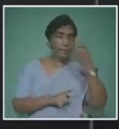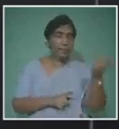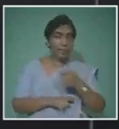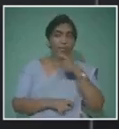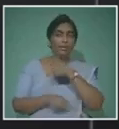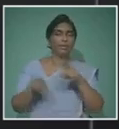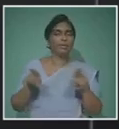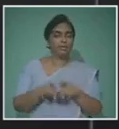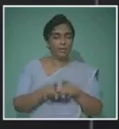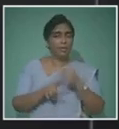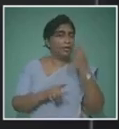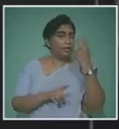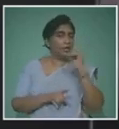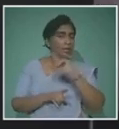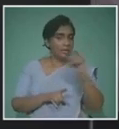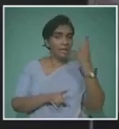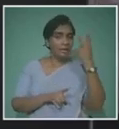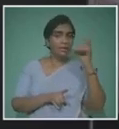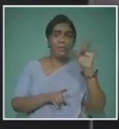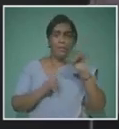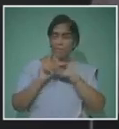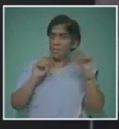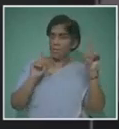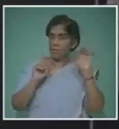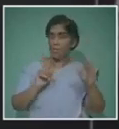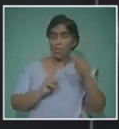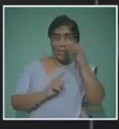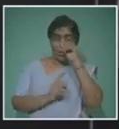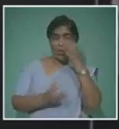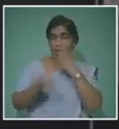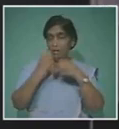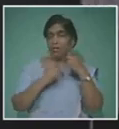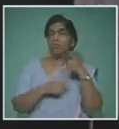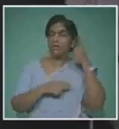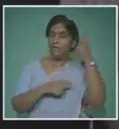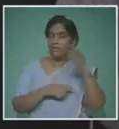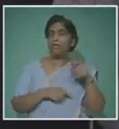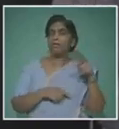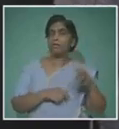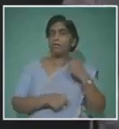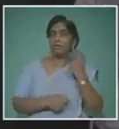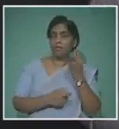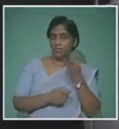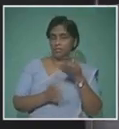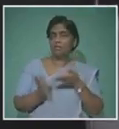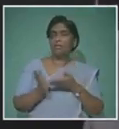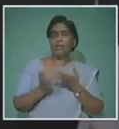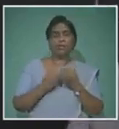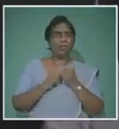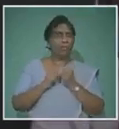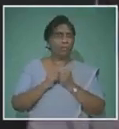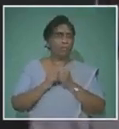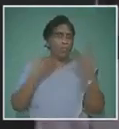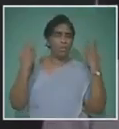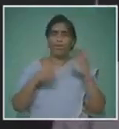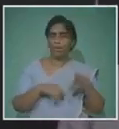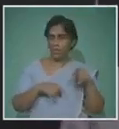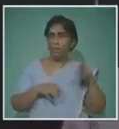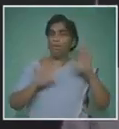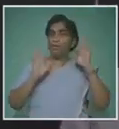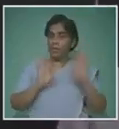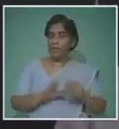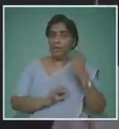ඒ නිසා 2010 2015 කාලේ හොරා කාපුවා නිසා තමයි මේ ආර්ථිකය පුපුරන්න පටන් ගත්තේ.